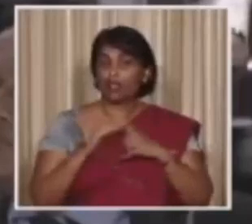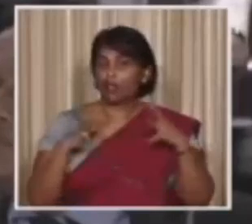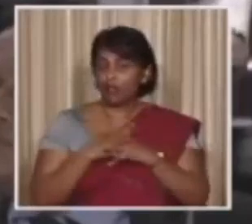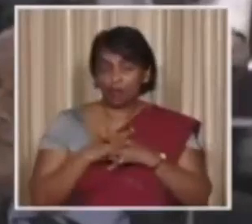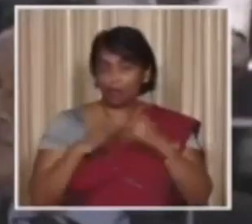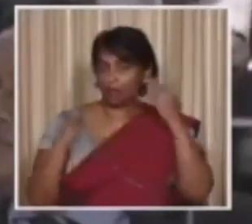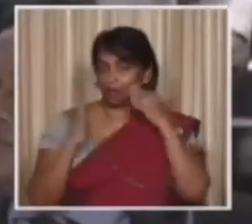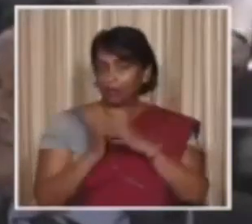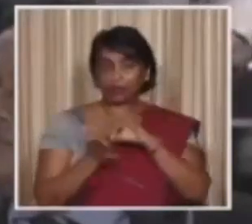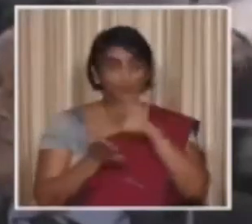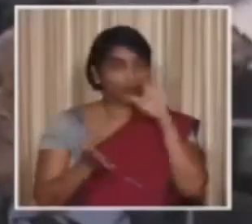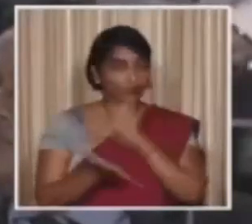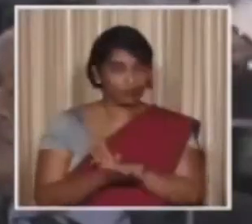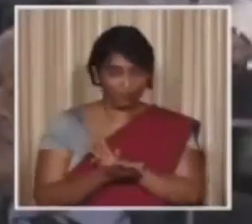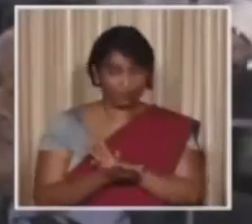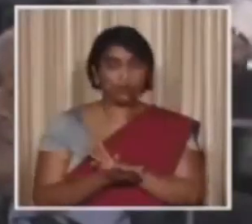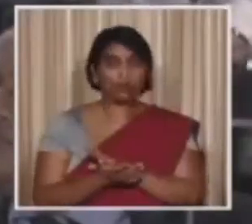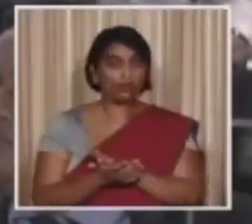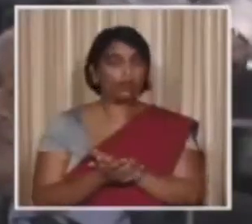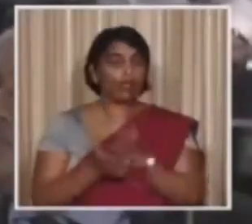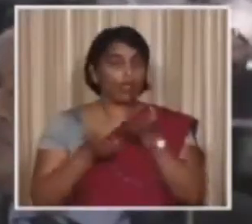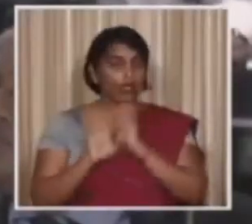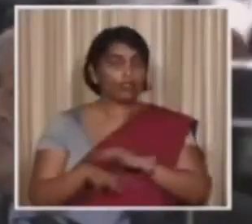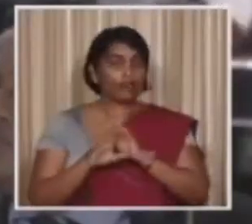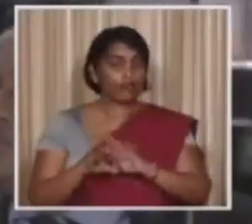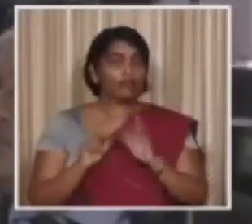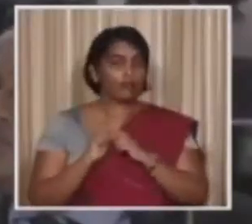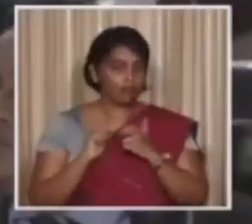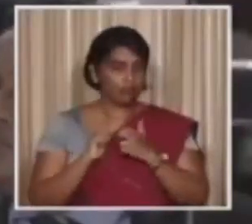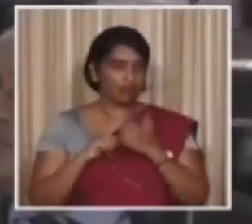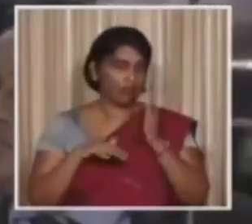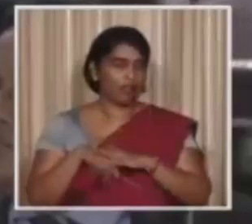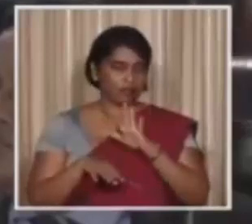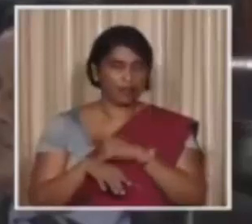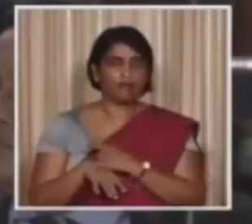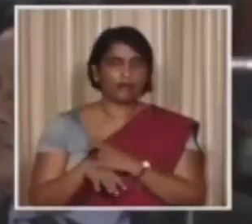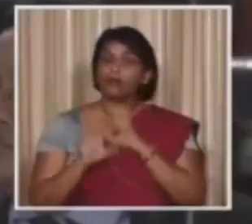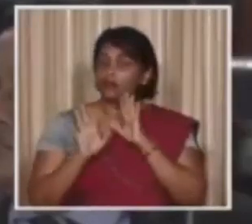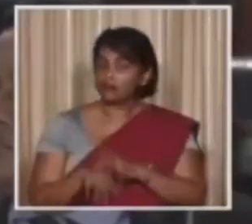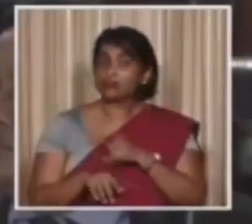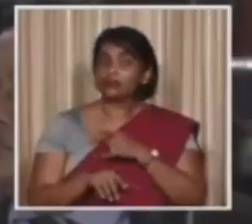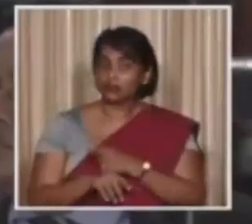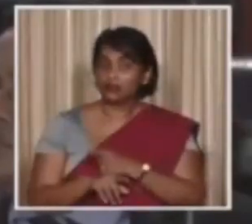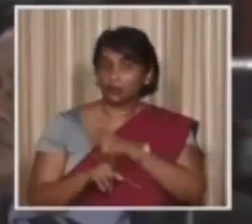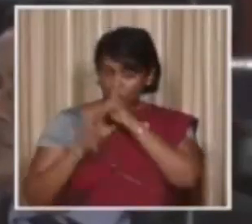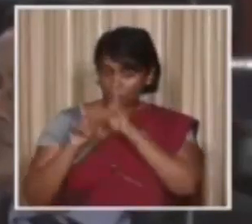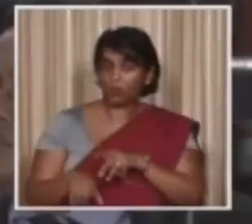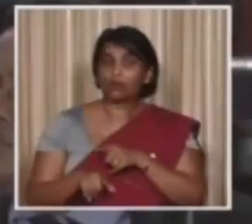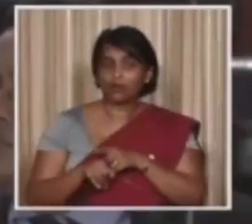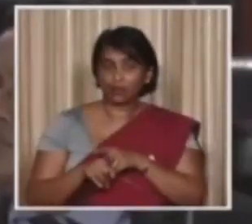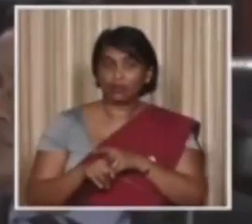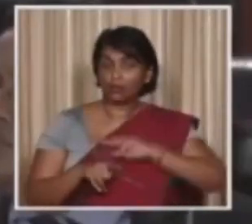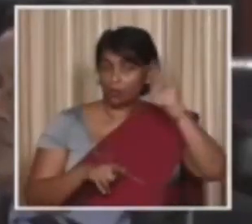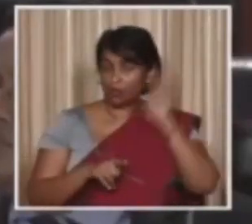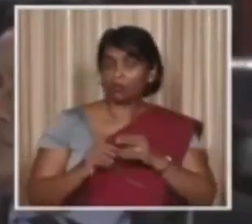සම්බන්ධයෙන් ගත තීන්දුව තුළ ඒ අවසන් වසරේ ශිෂ්‍යෝ යම් ගැටලුවකට මුහුණ පාන්න ඇති. හැබැයි ඒක කරනවා කියලා ඒ